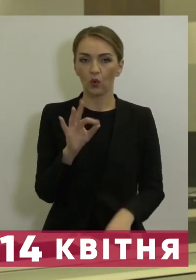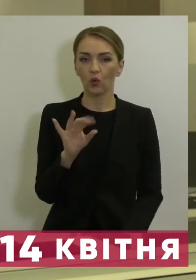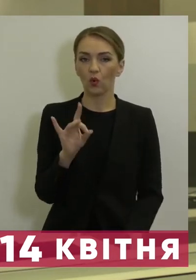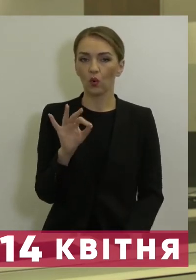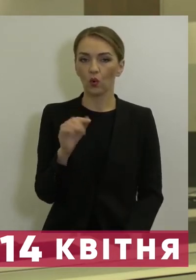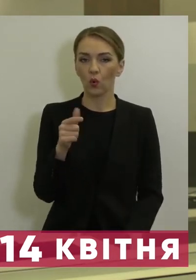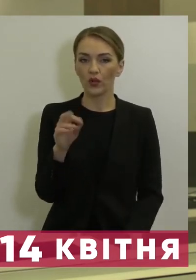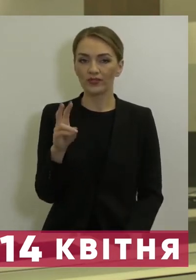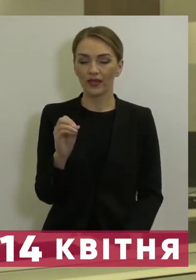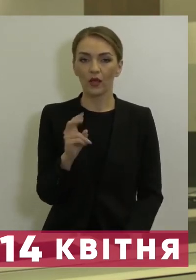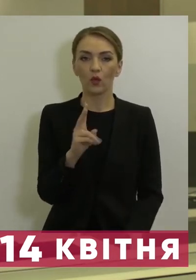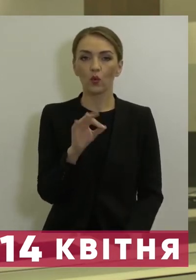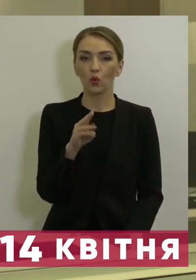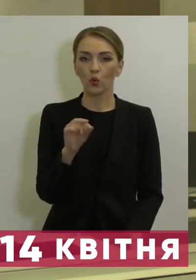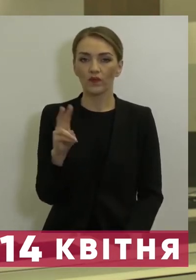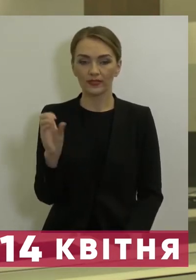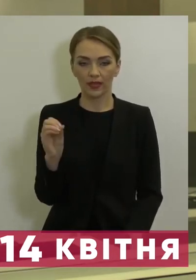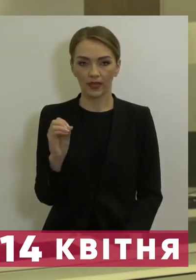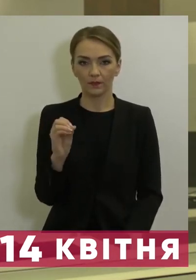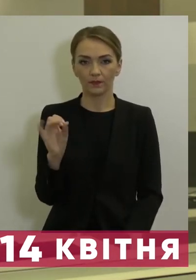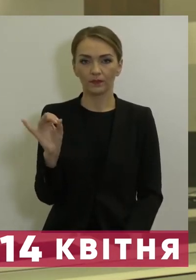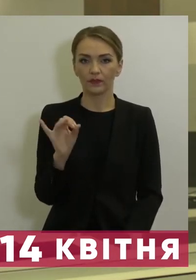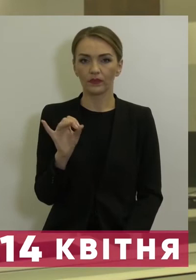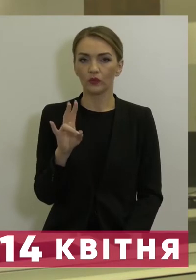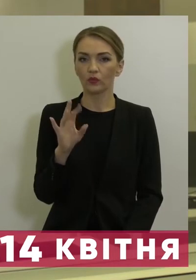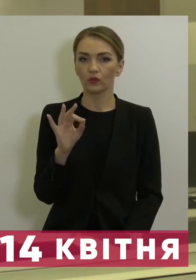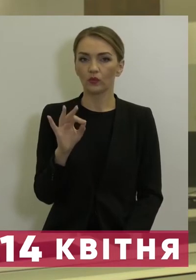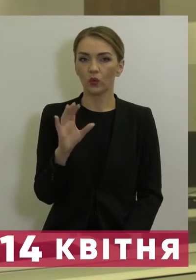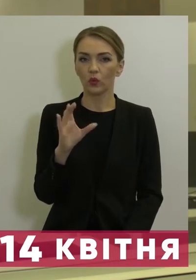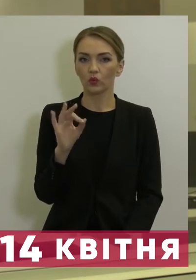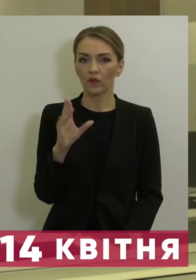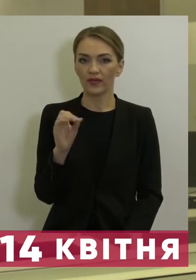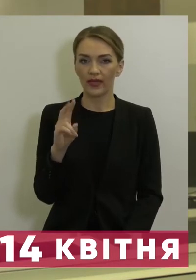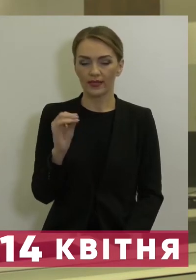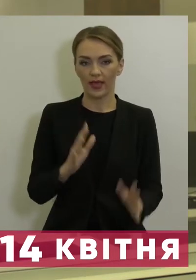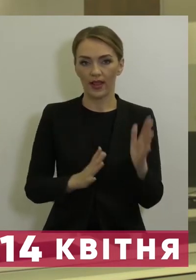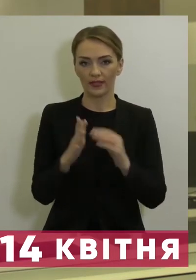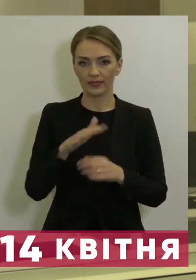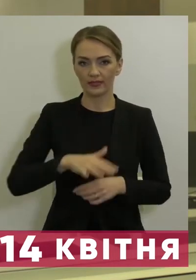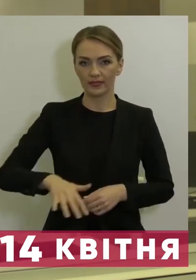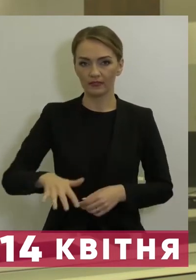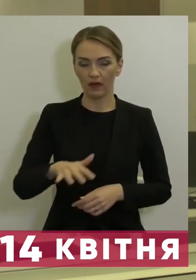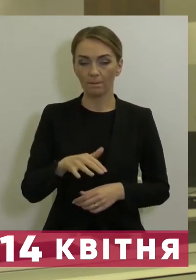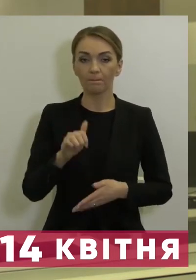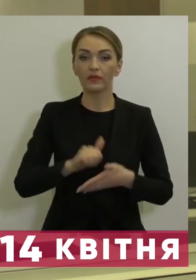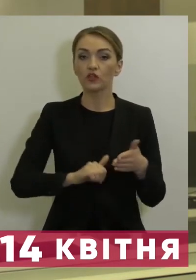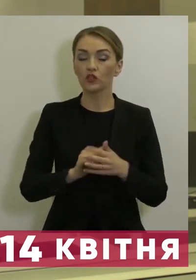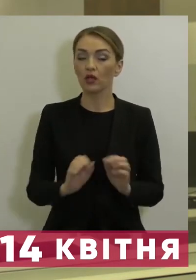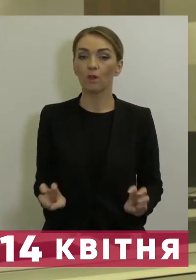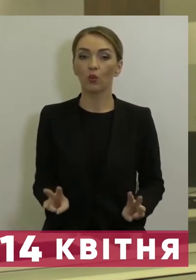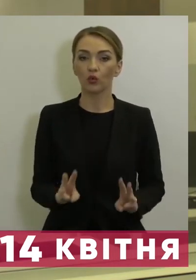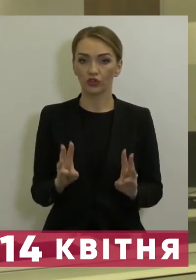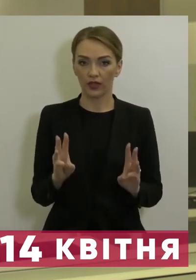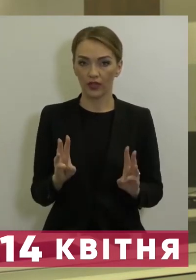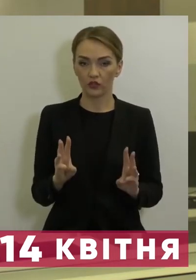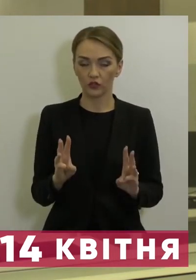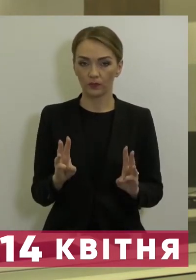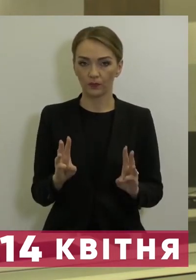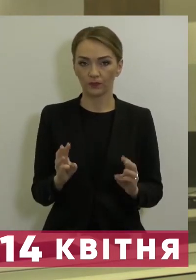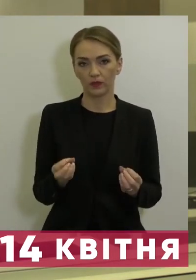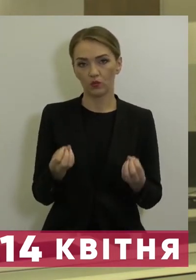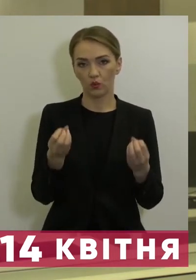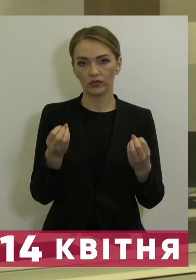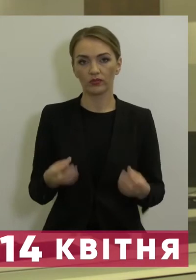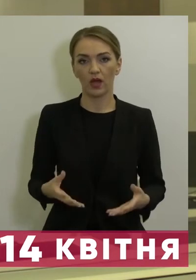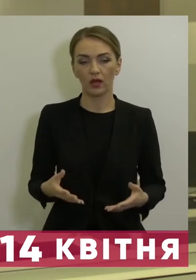Корогоцьке, Котовське та Лисовецьке лісництво. Причина ж пожеж